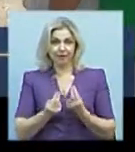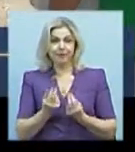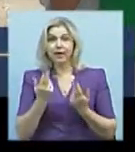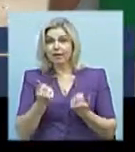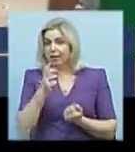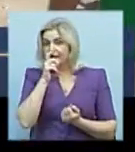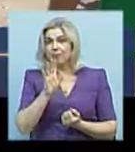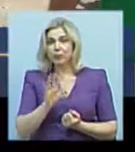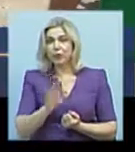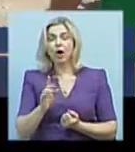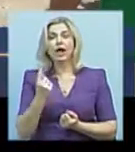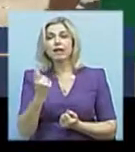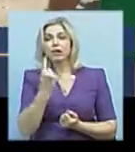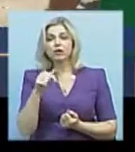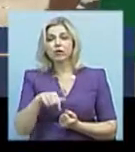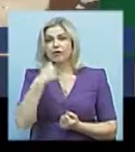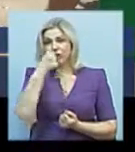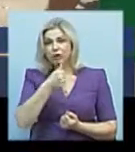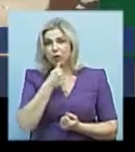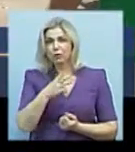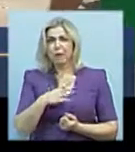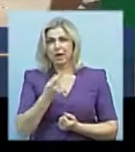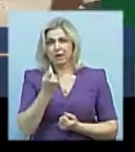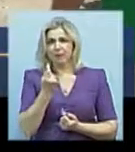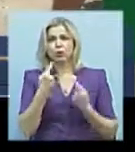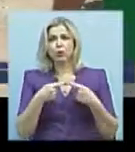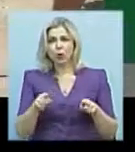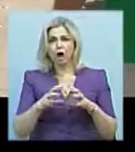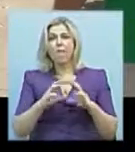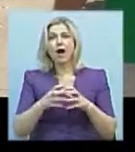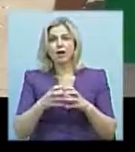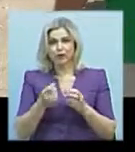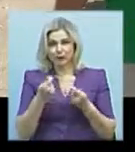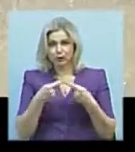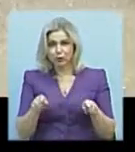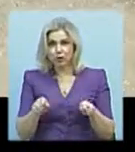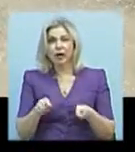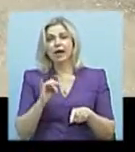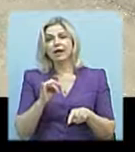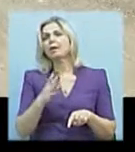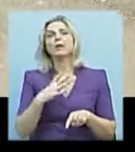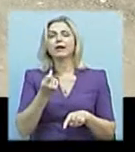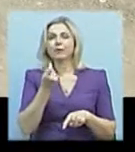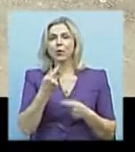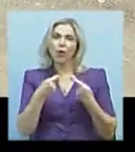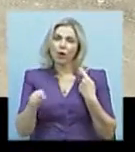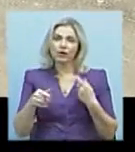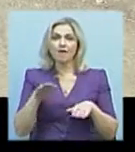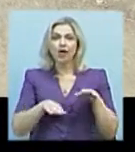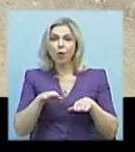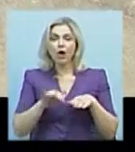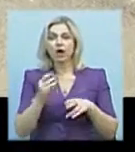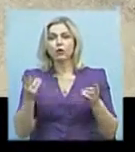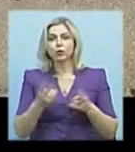в цьому році були зовсім інші м'ячики. Так, непогано. Єдине, що в цьому році були трохи інші м'ячики. Трошки вони відрізняються за вагою, і